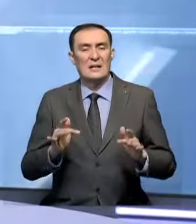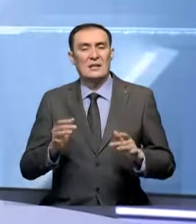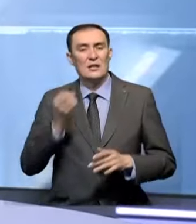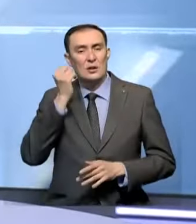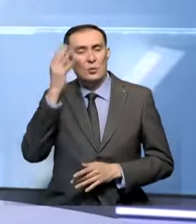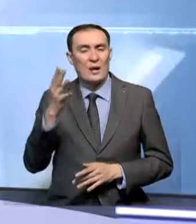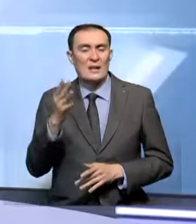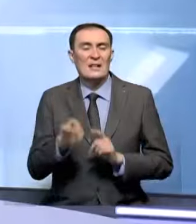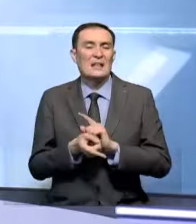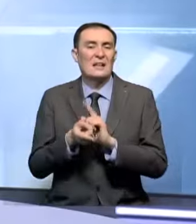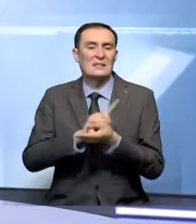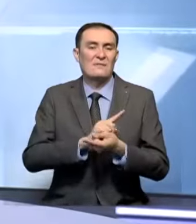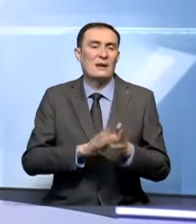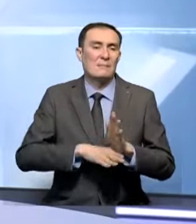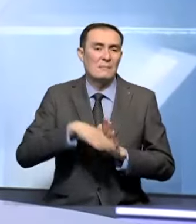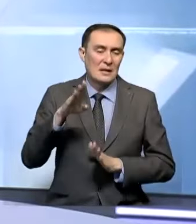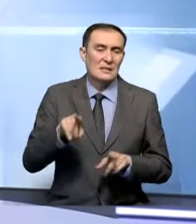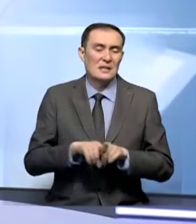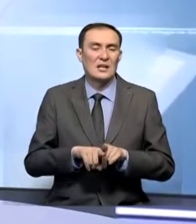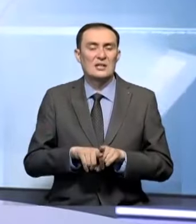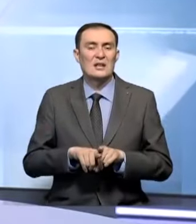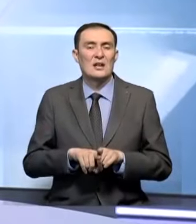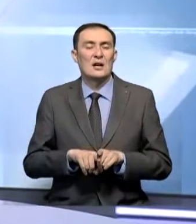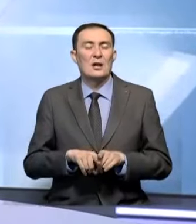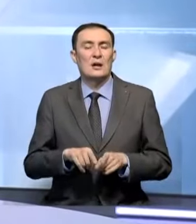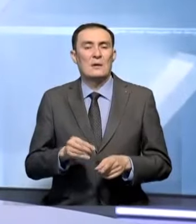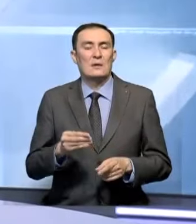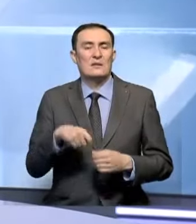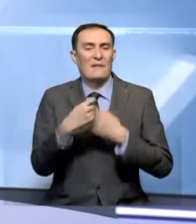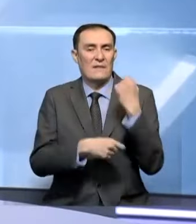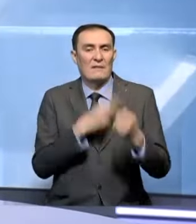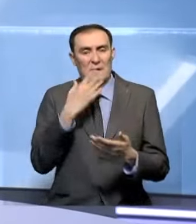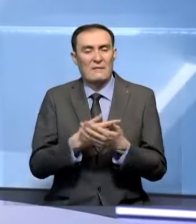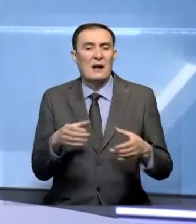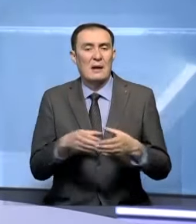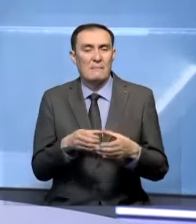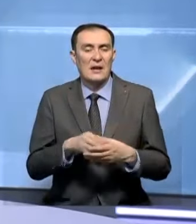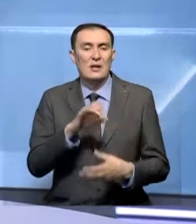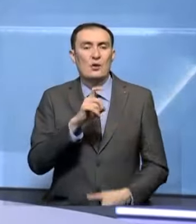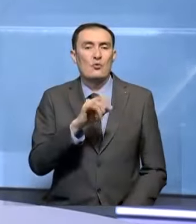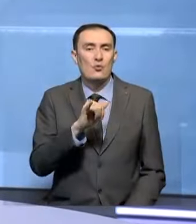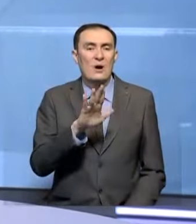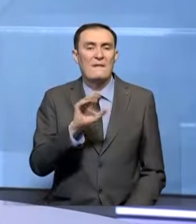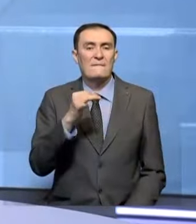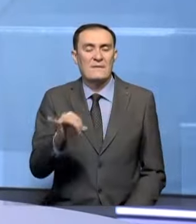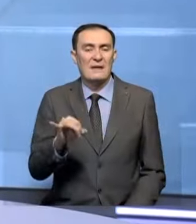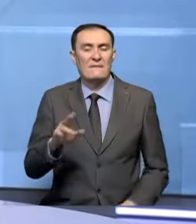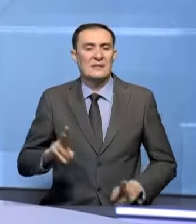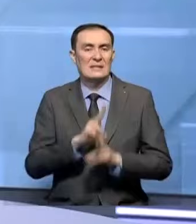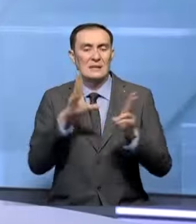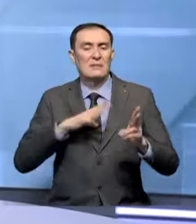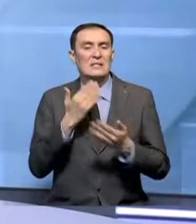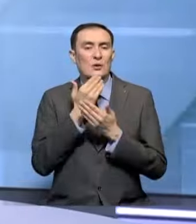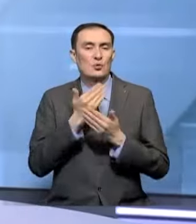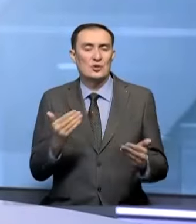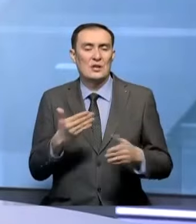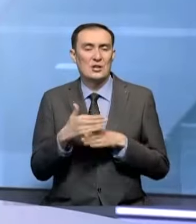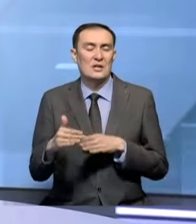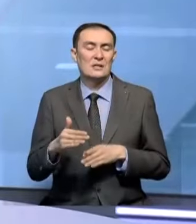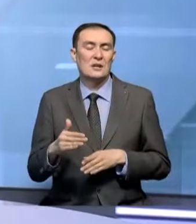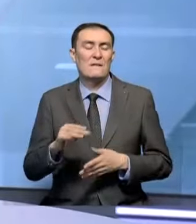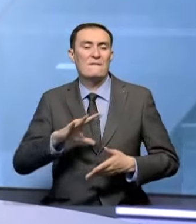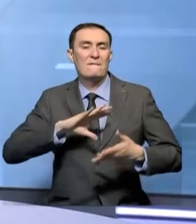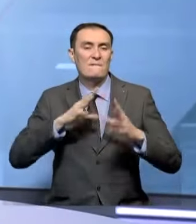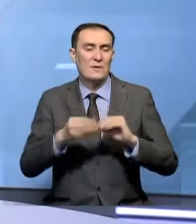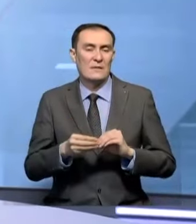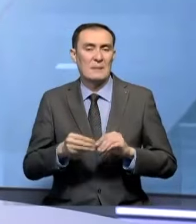интеллектуальной трансформация а также серию флагманских продуктов Представила компания Huawei в Остане прошла заключительная часть одного из